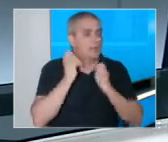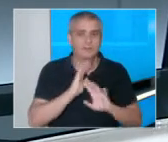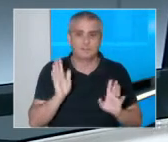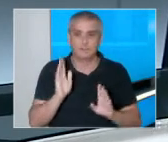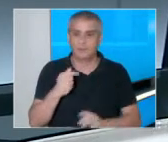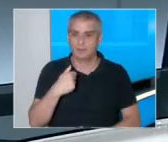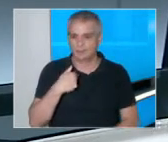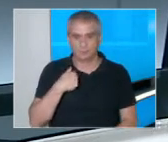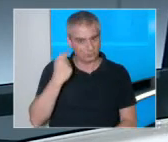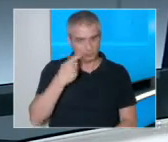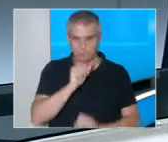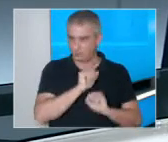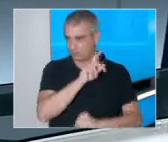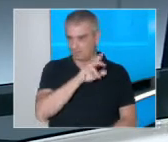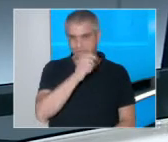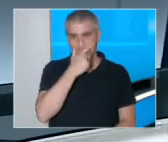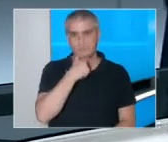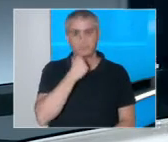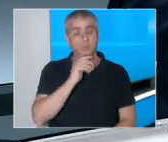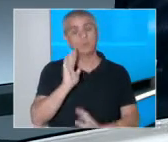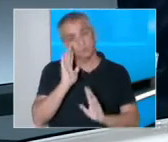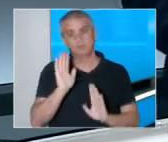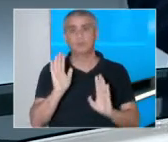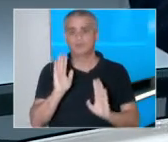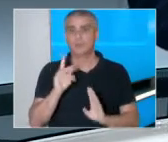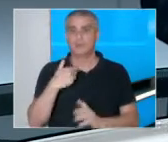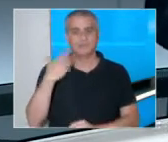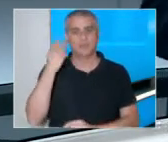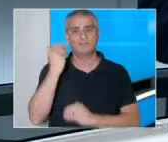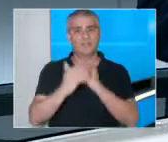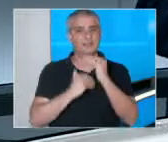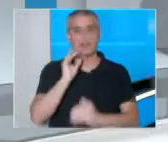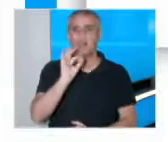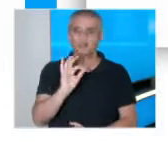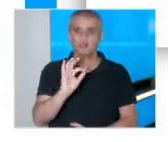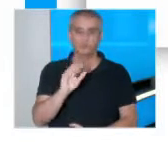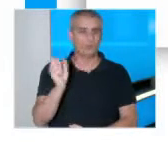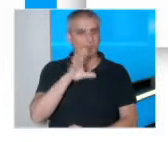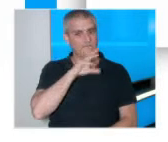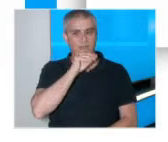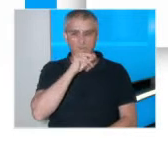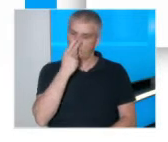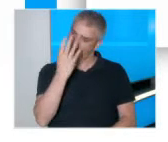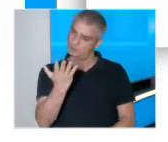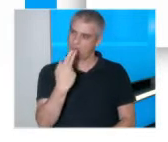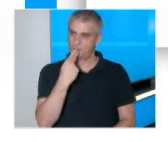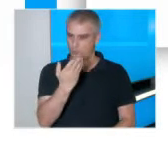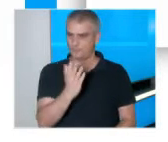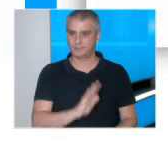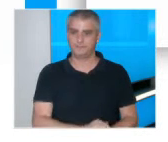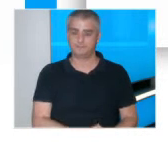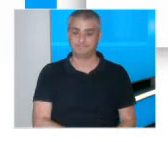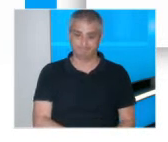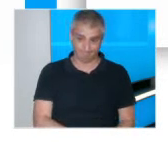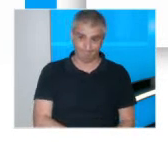אנחנו מיועדי מנסור עבאס, והיו לנו גם שעות איתו. אוהדי, אנחנו... אהבתי את התהליך שלו, שהוא בא ודיבר, אבל בוא נראה את התגובה. כן.